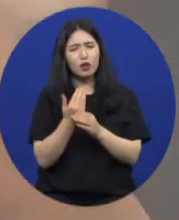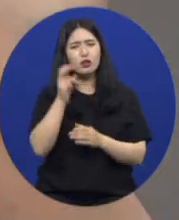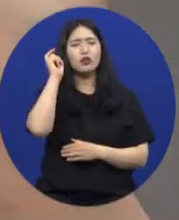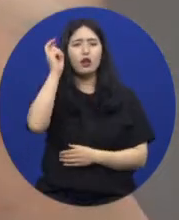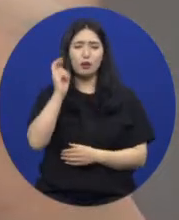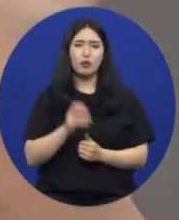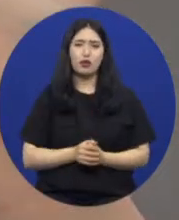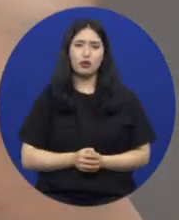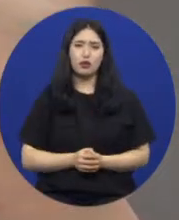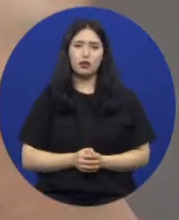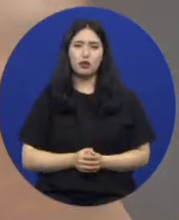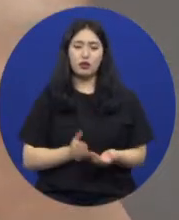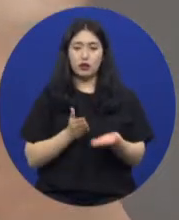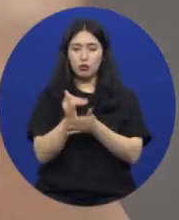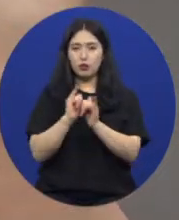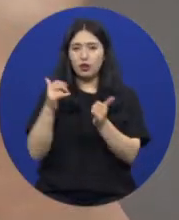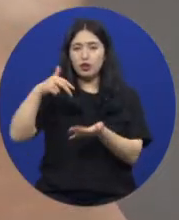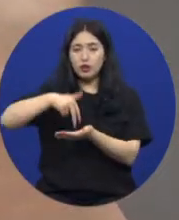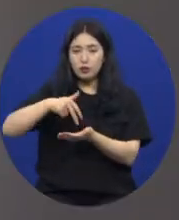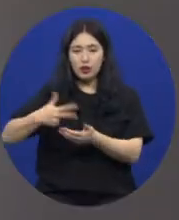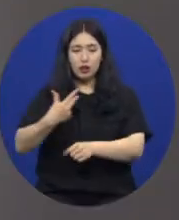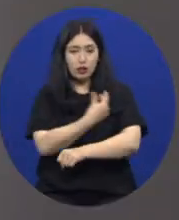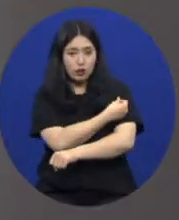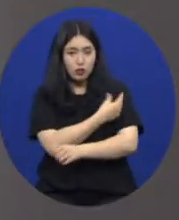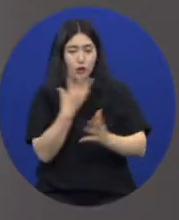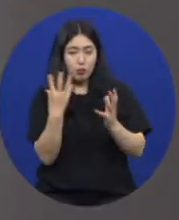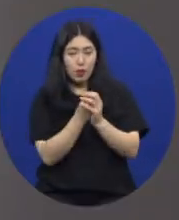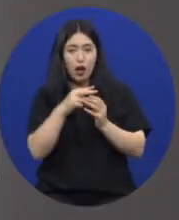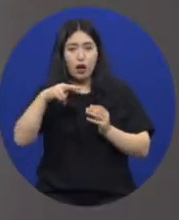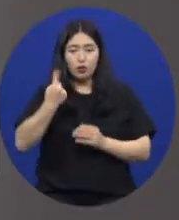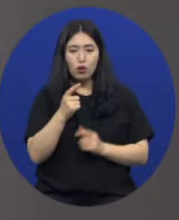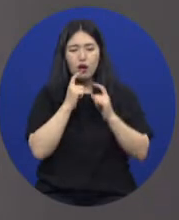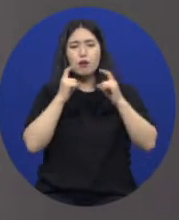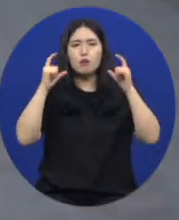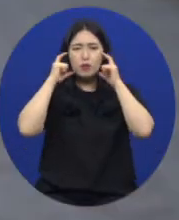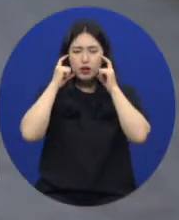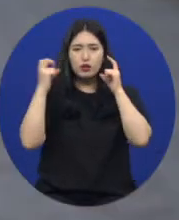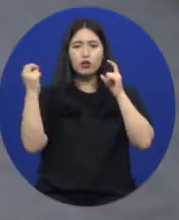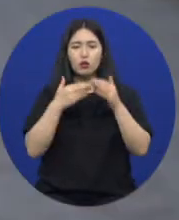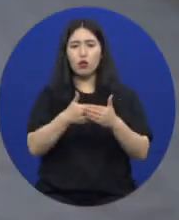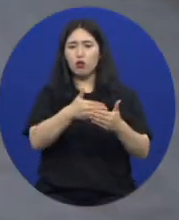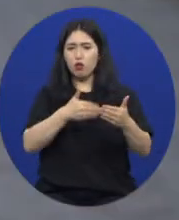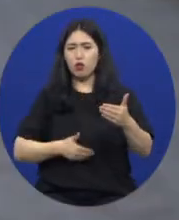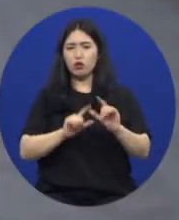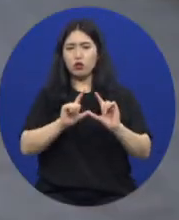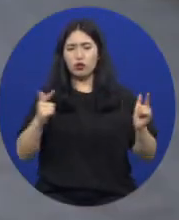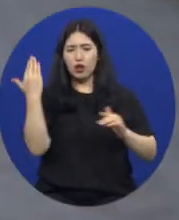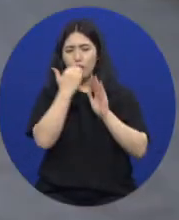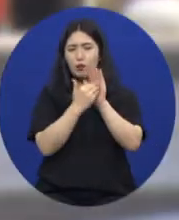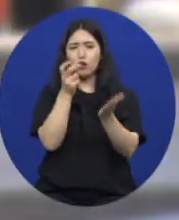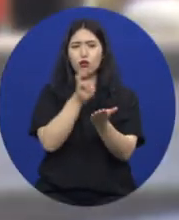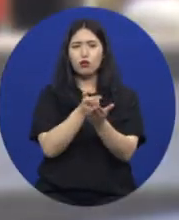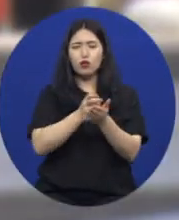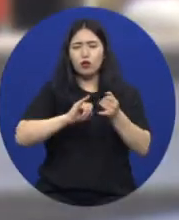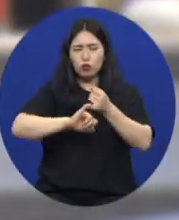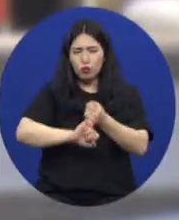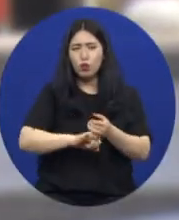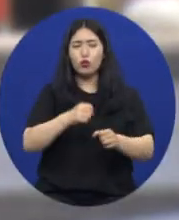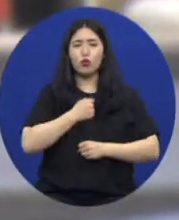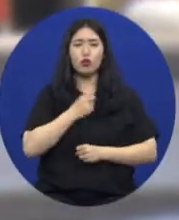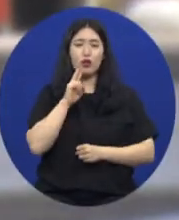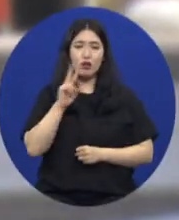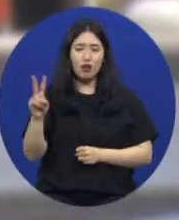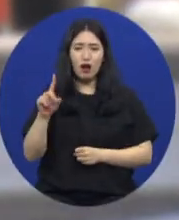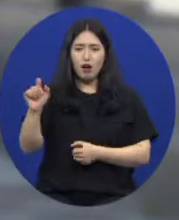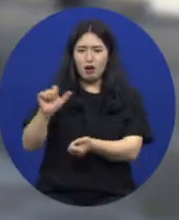보이고요. 전문가들은 백신 접종을 마쳤더라도 마스크 착용과 거리 두기 등의 방역 수칙을 반드시 준수해야